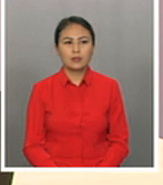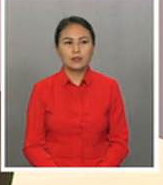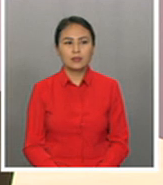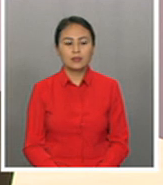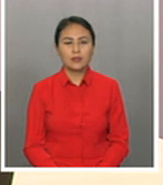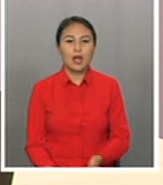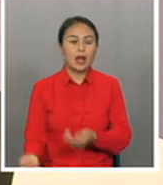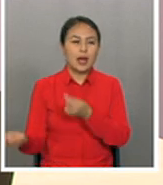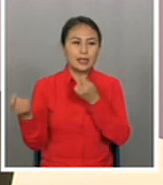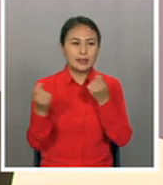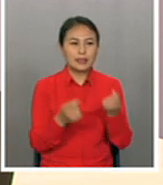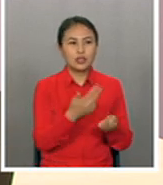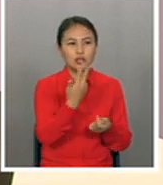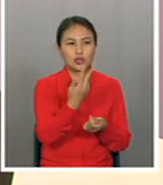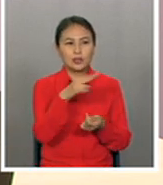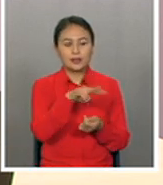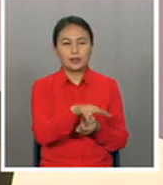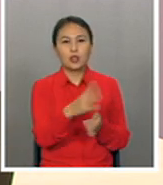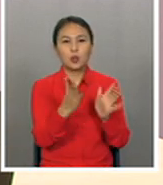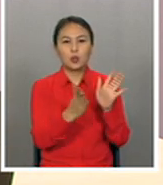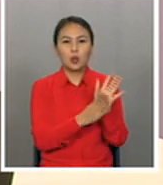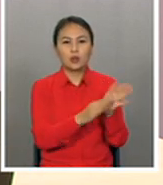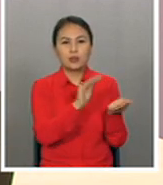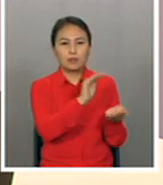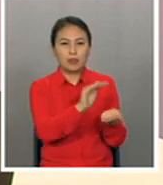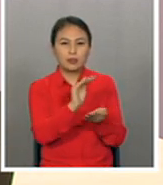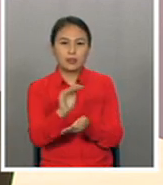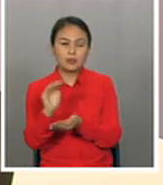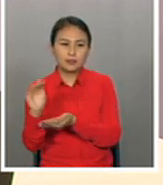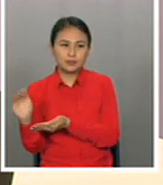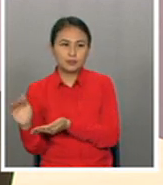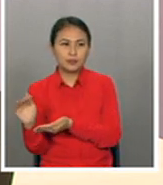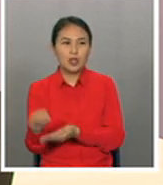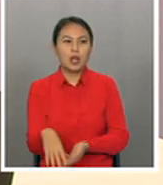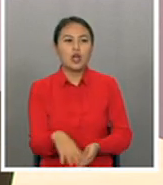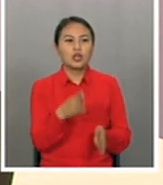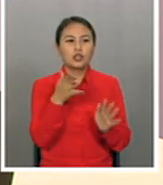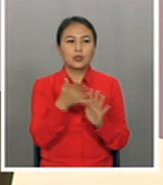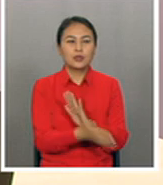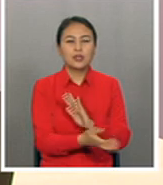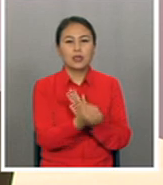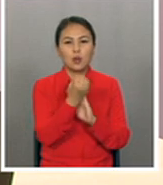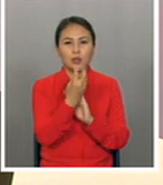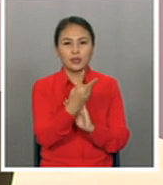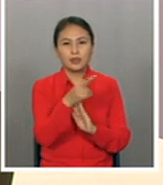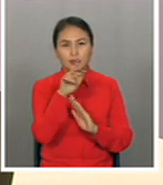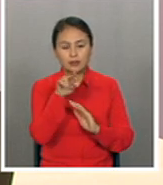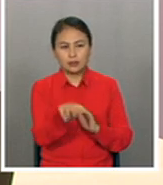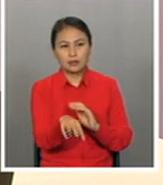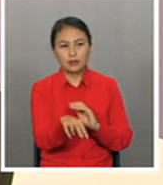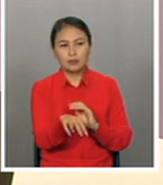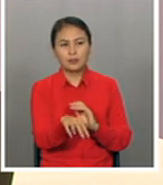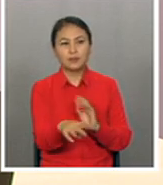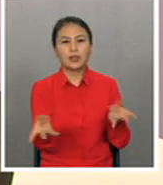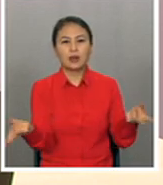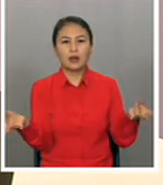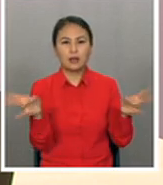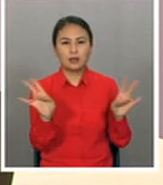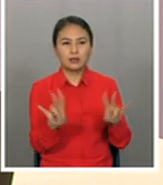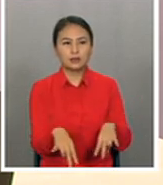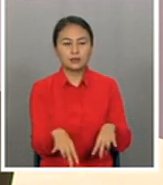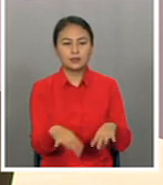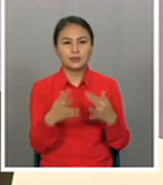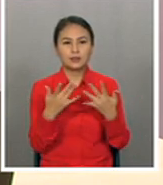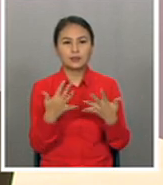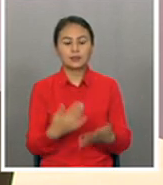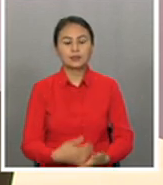құрайық. Әкелінді 3 литрден 9 банка, жұмсалды 12 литр, қанша литр